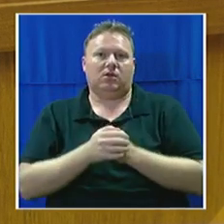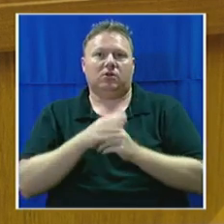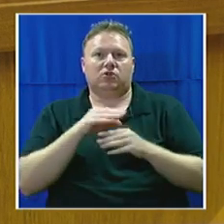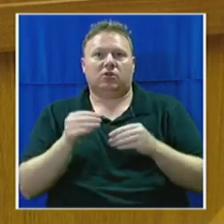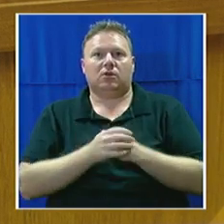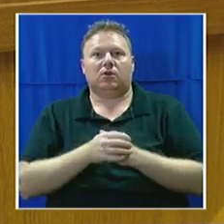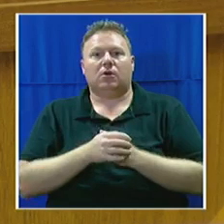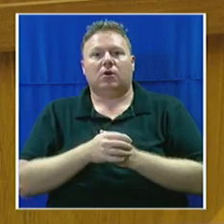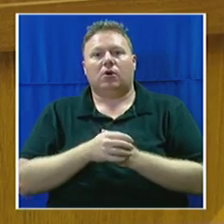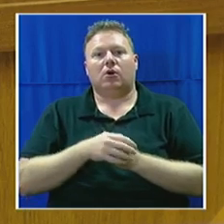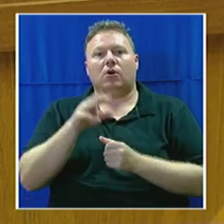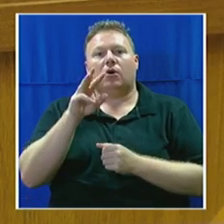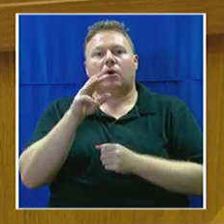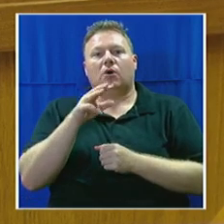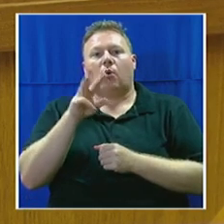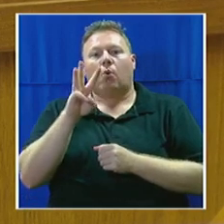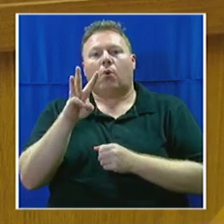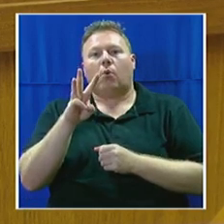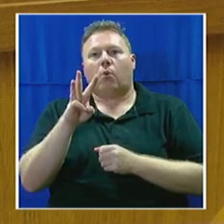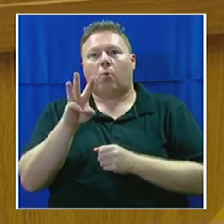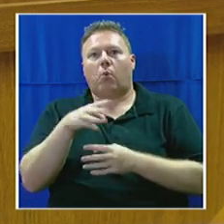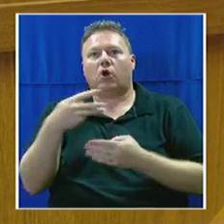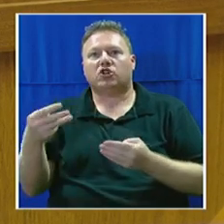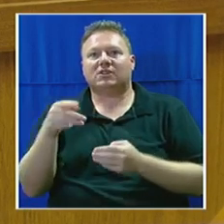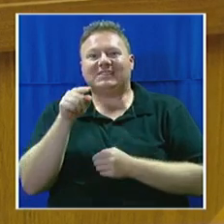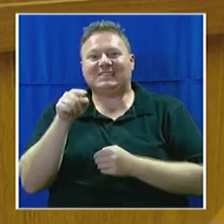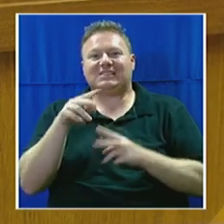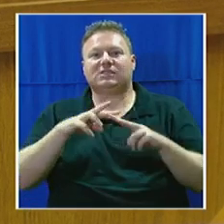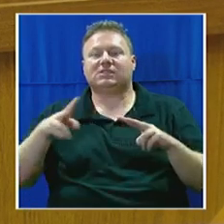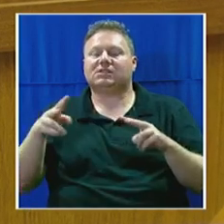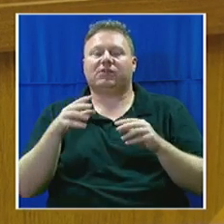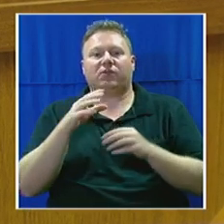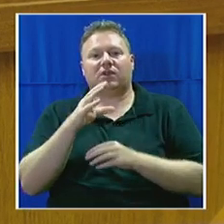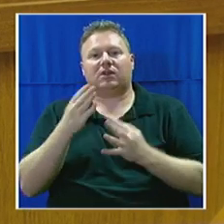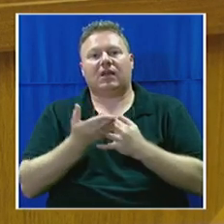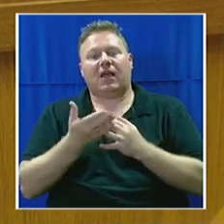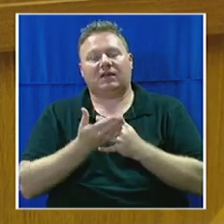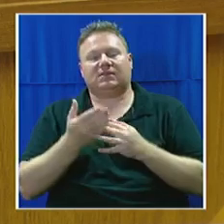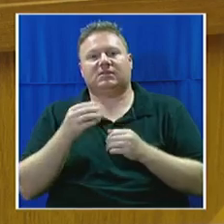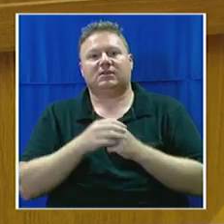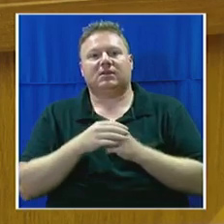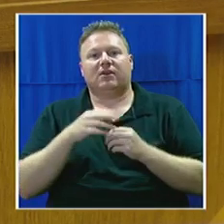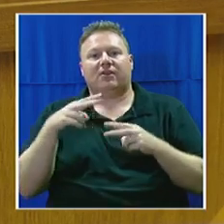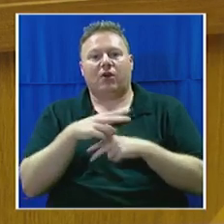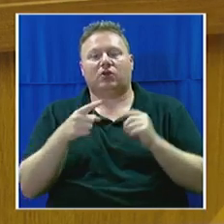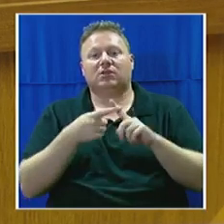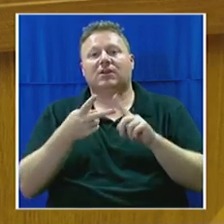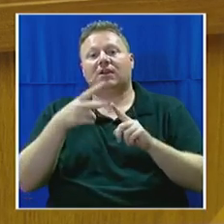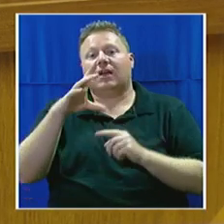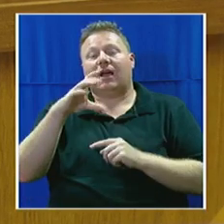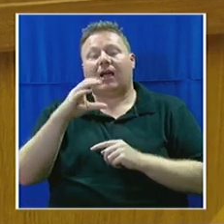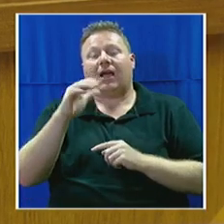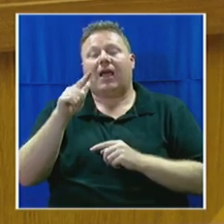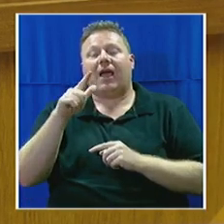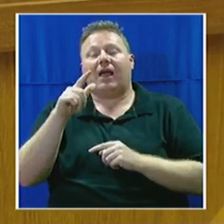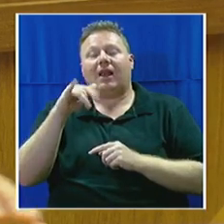al verskeie gevalle van die virus aangemeld en die staat Californië het vanoggend 'n noodtoestand weens die virus afgekondig. Die